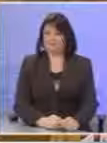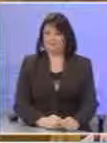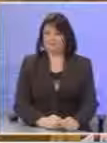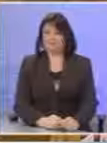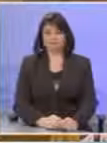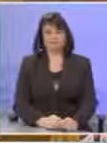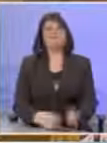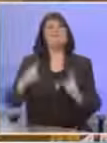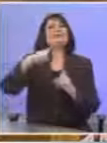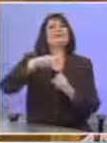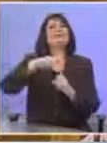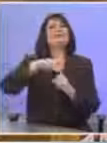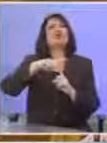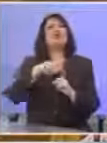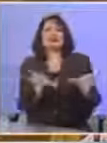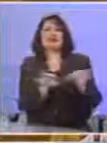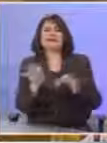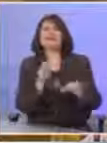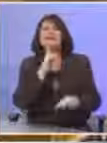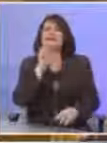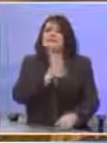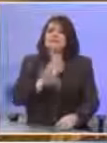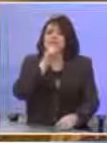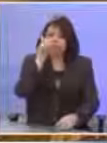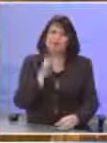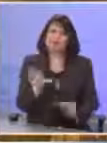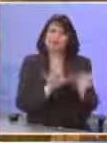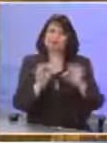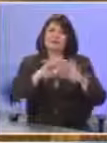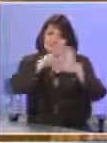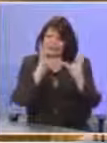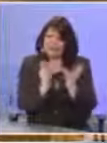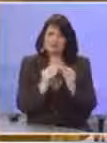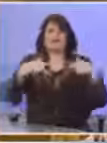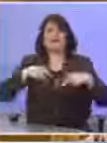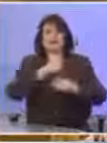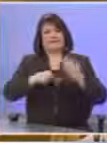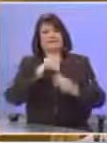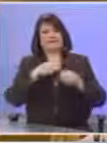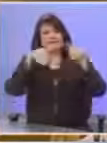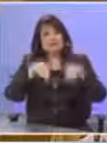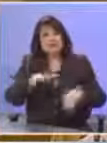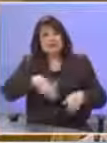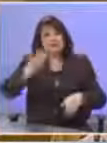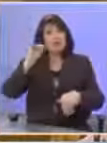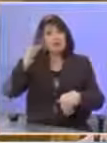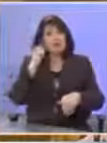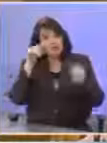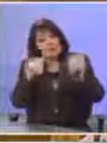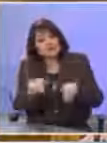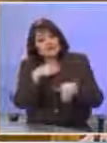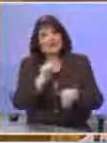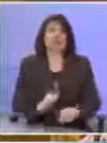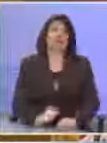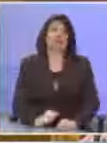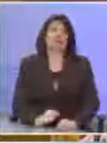Βάλτε τεχνοκράτες με ευρωπαϊκό πρόσημο στα ενία για να κερδίσετε το σεβασμό της διεθνούς κοινότητας.